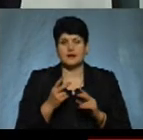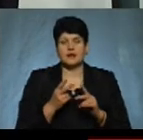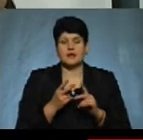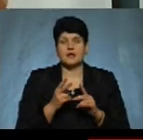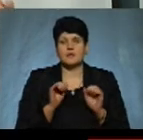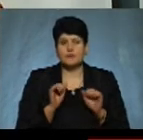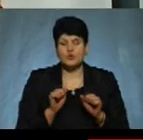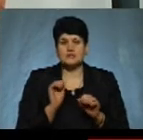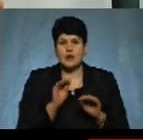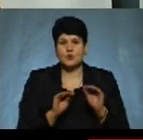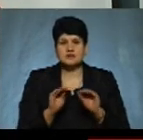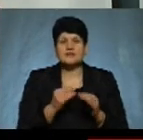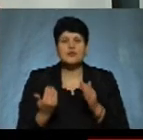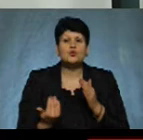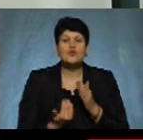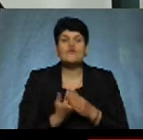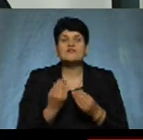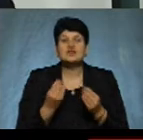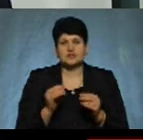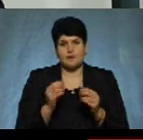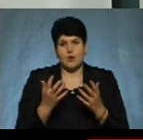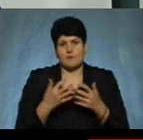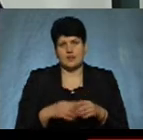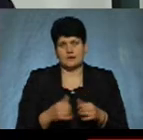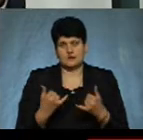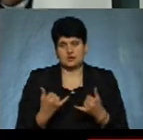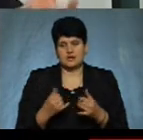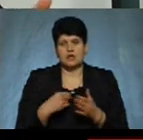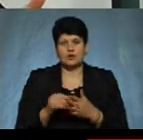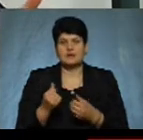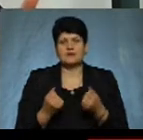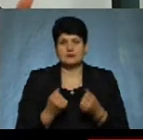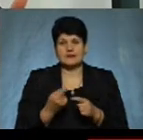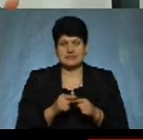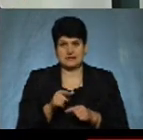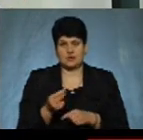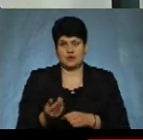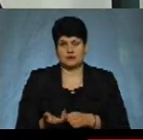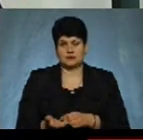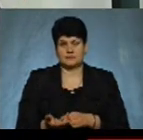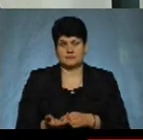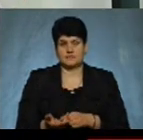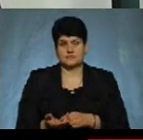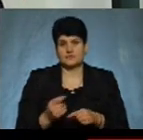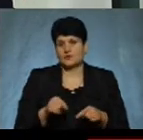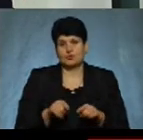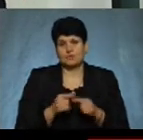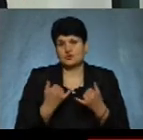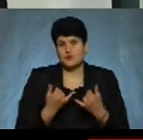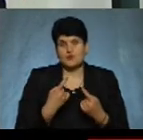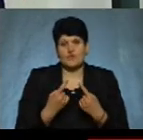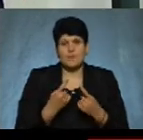оснастити новішим обладнанням, сучаснішим, і купити автомобіль саме за ці кошти. Тому ми сьогодні говоримо